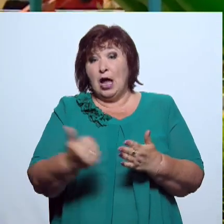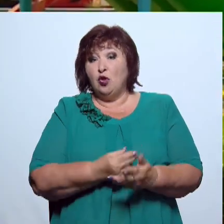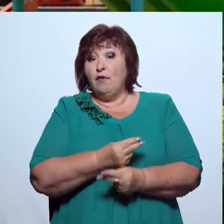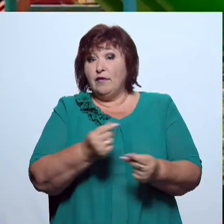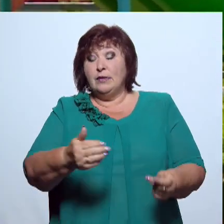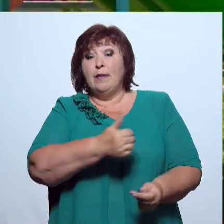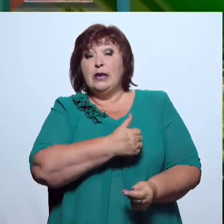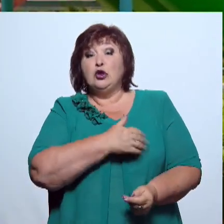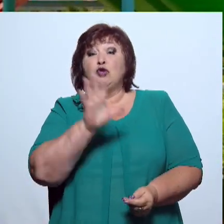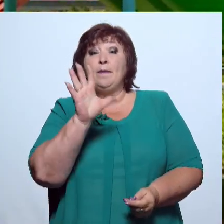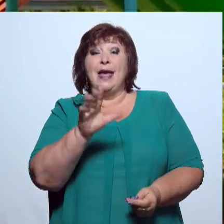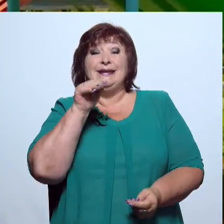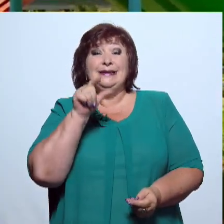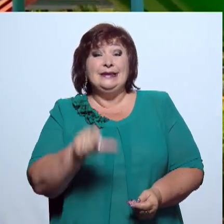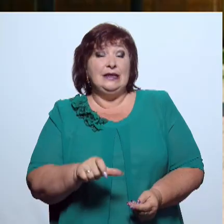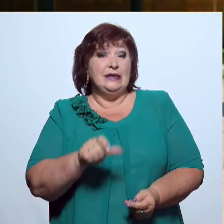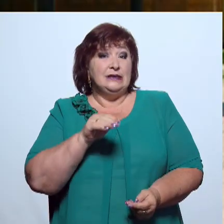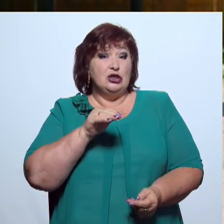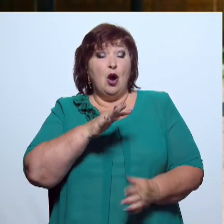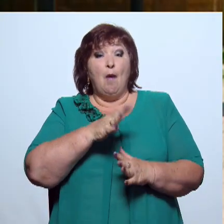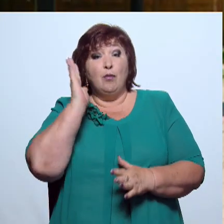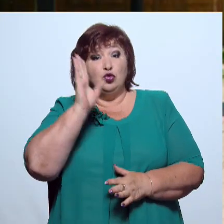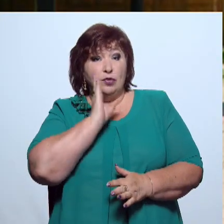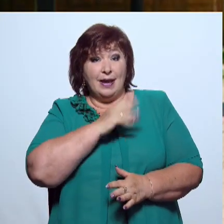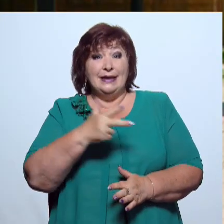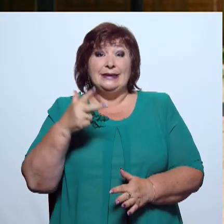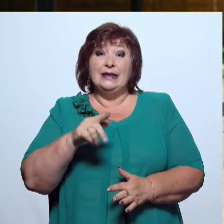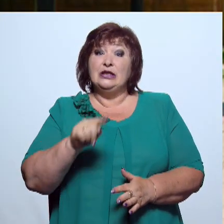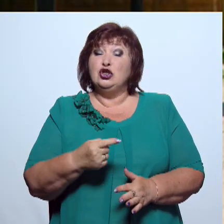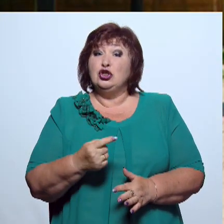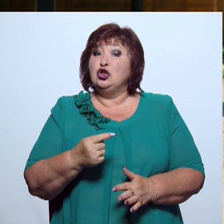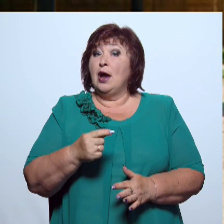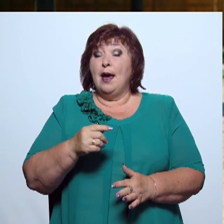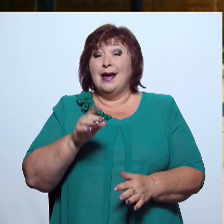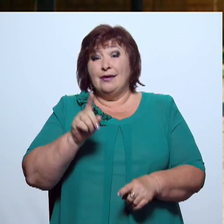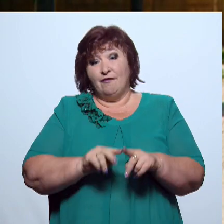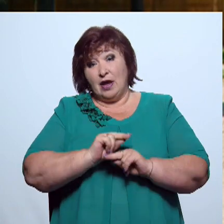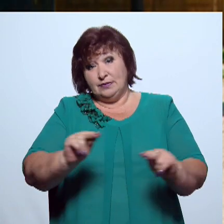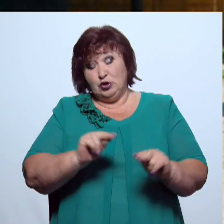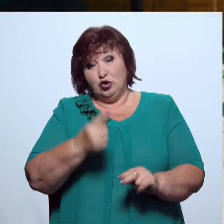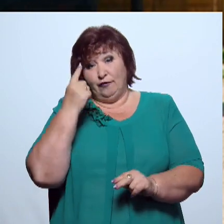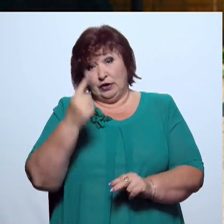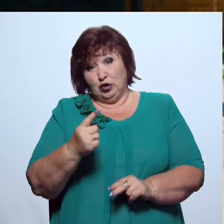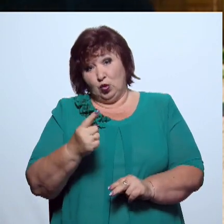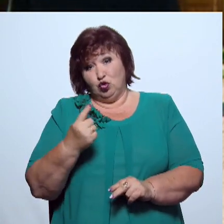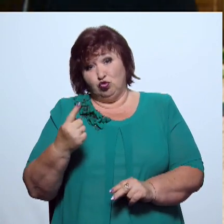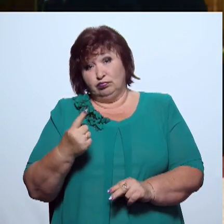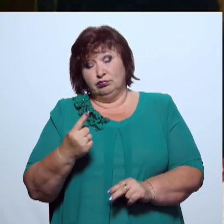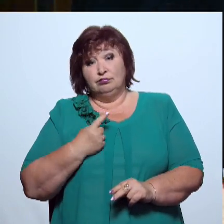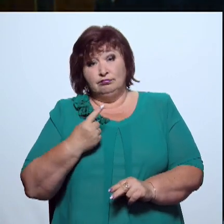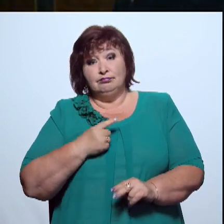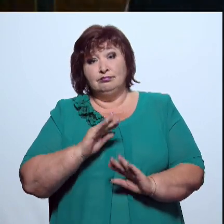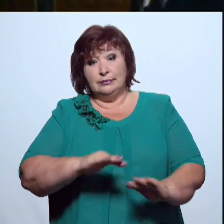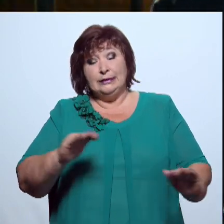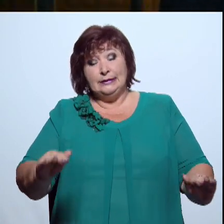выплаты претендуют 5000 будущих мам и 34000 родителей, воспитывающих в одиночку детей. Анна Ковырзина, Юрий